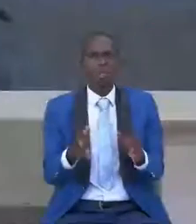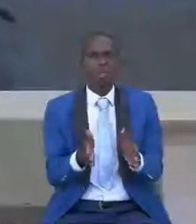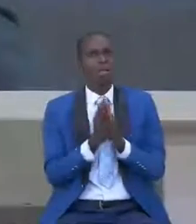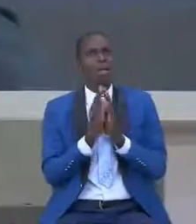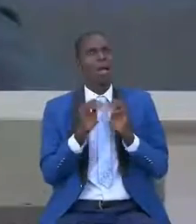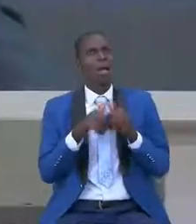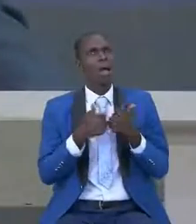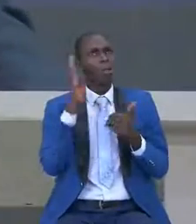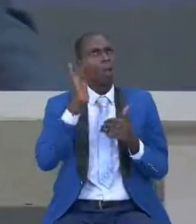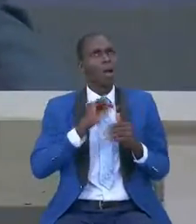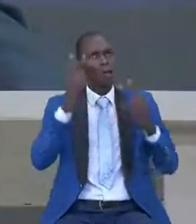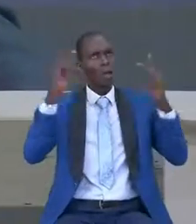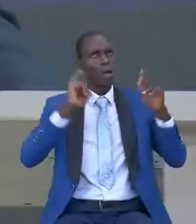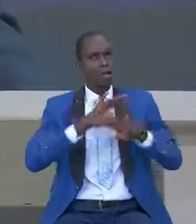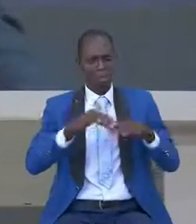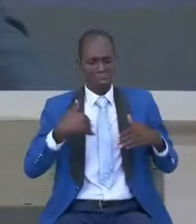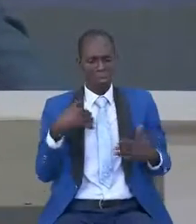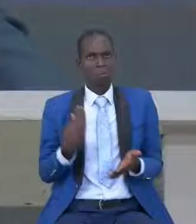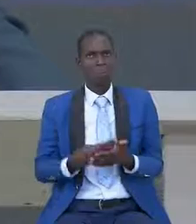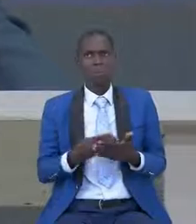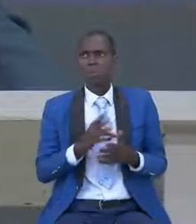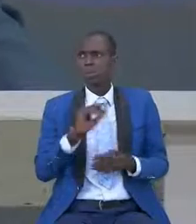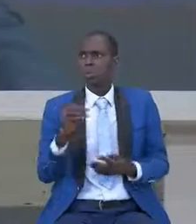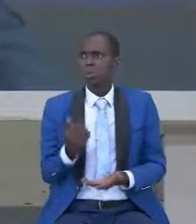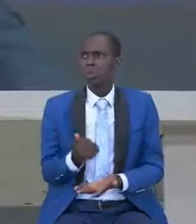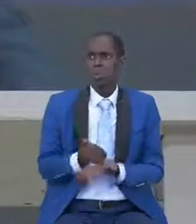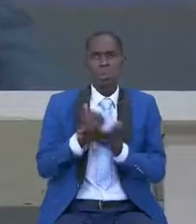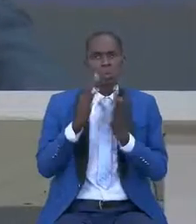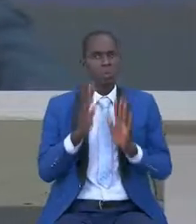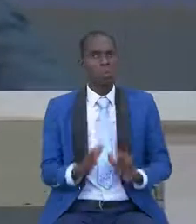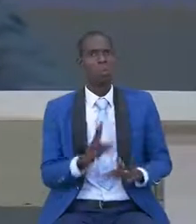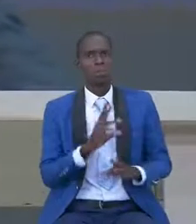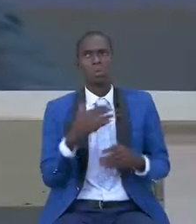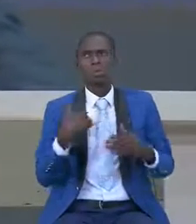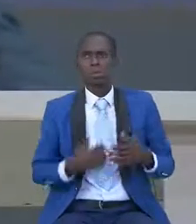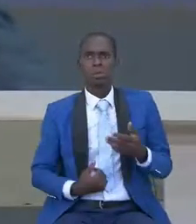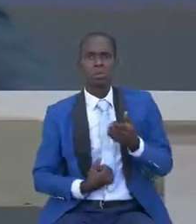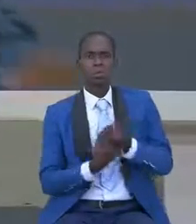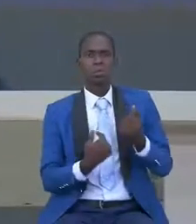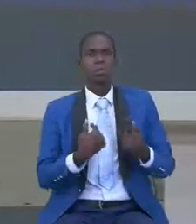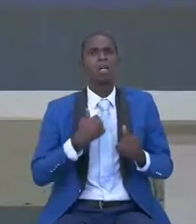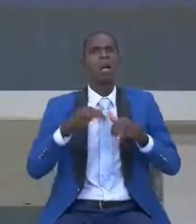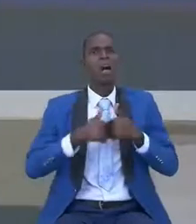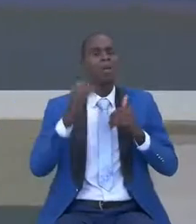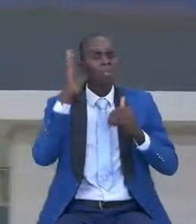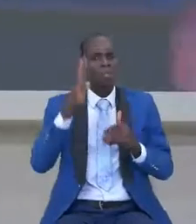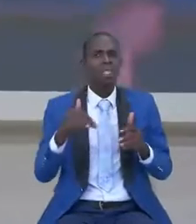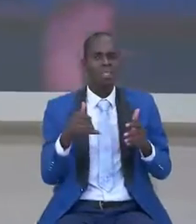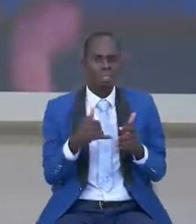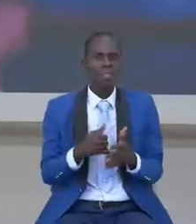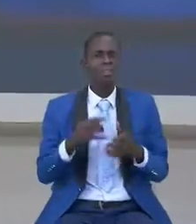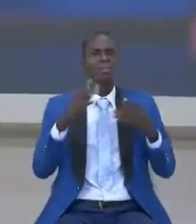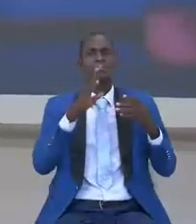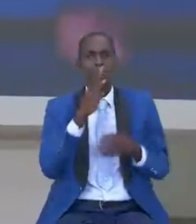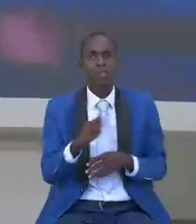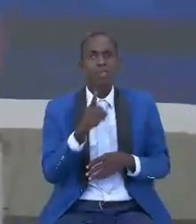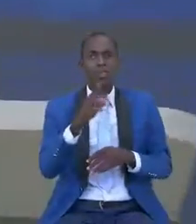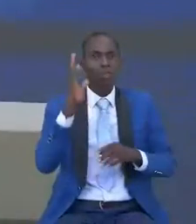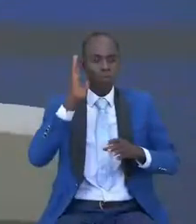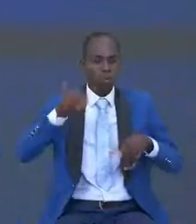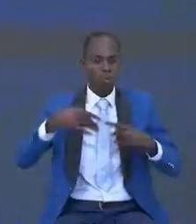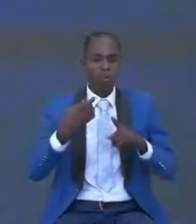Je n'ai pas d'argent. Je n'ai pas de soutien. Comment cela se ferait-il? Tu iras de force